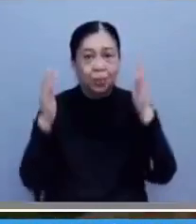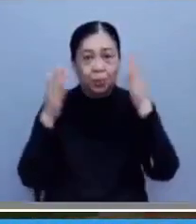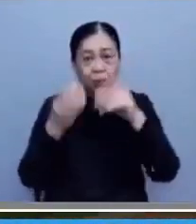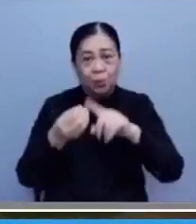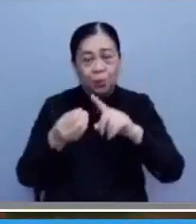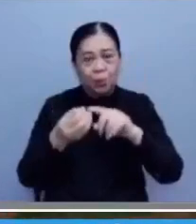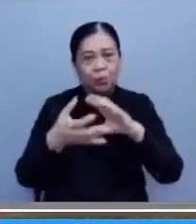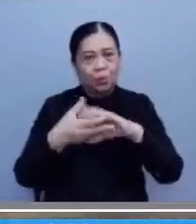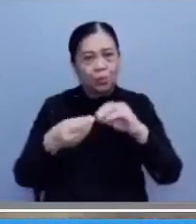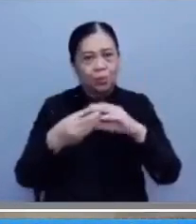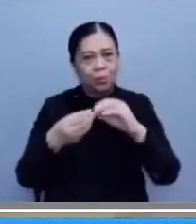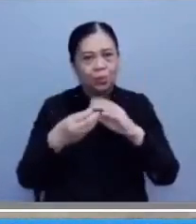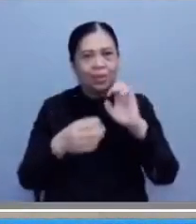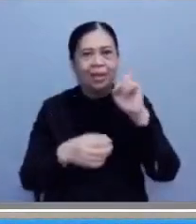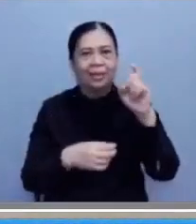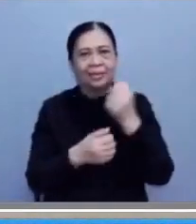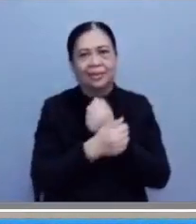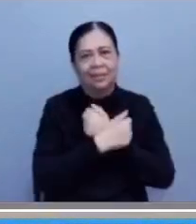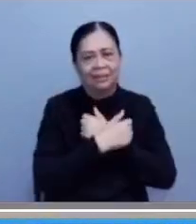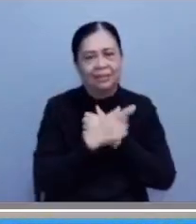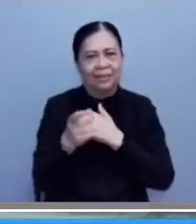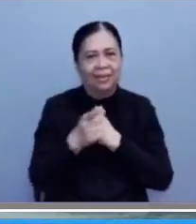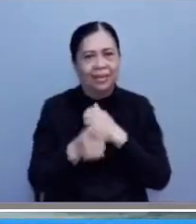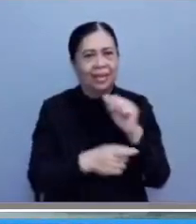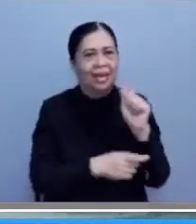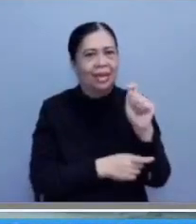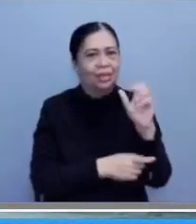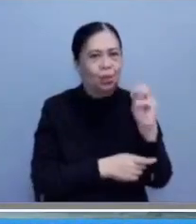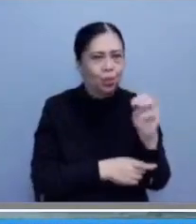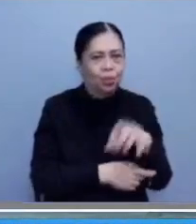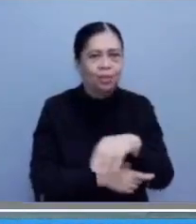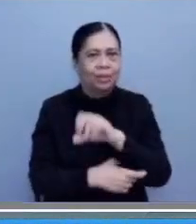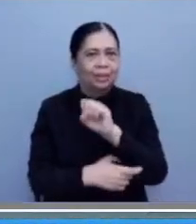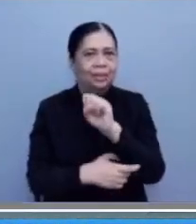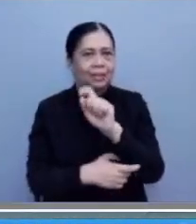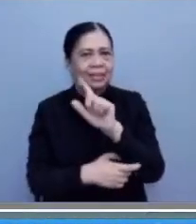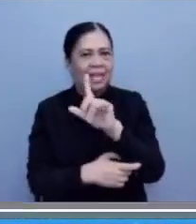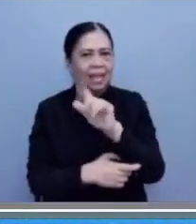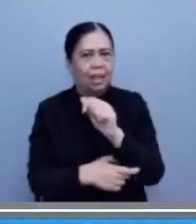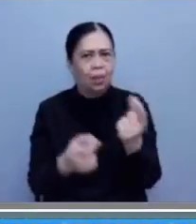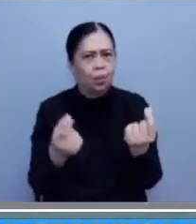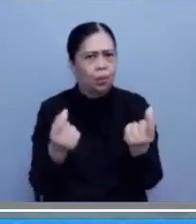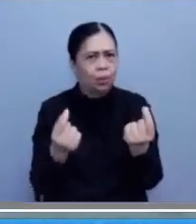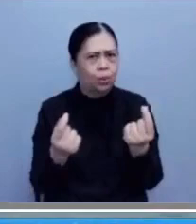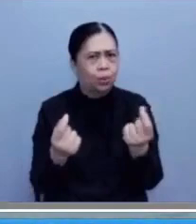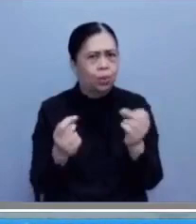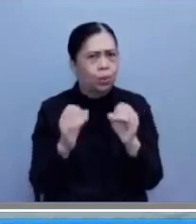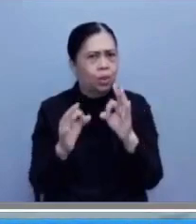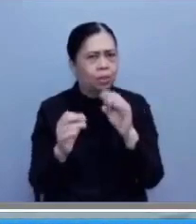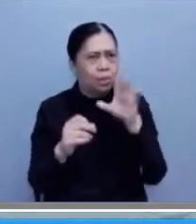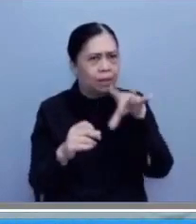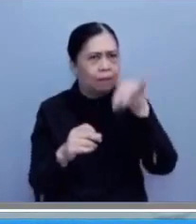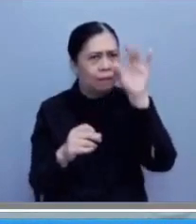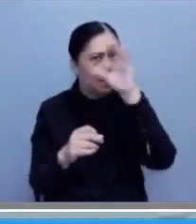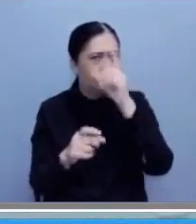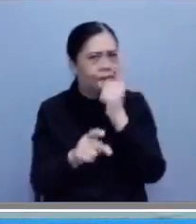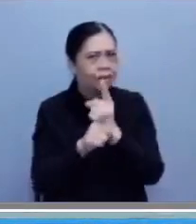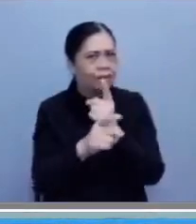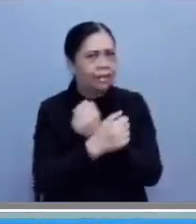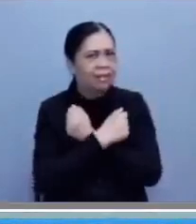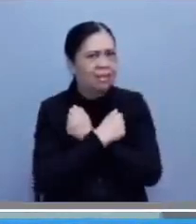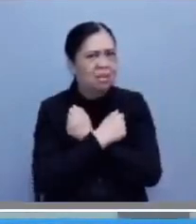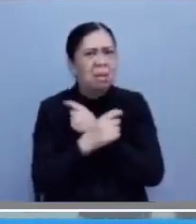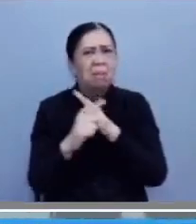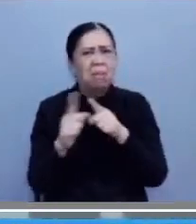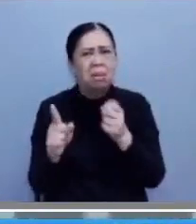sa ex-lovers na sina Atom at Stella. Anong gagawin mo kapag nahanap mo na ang right love sa maling